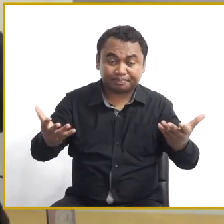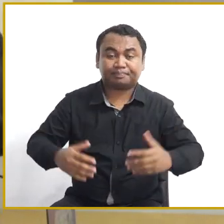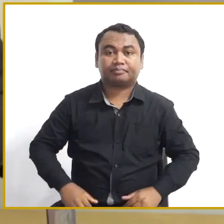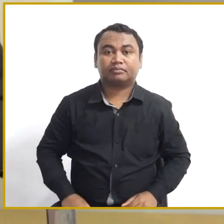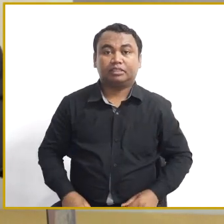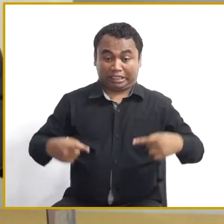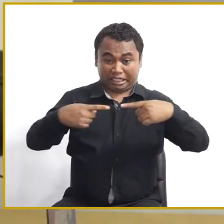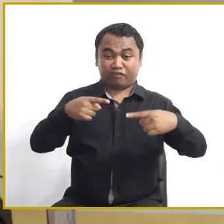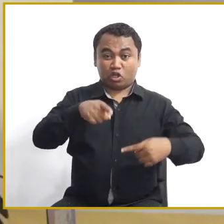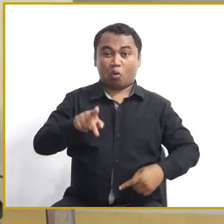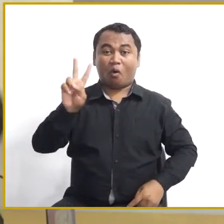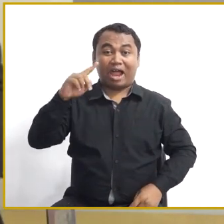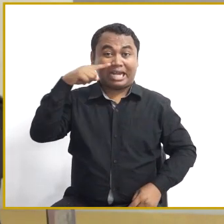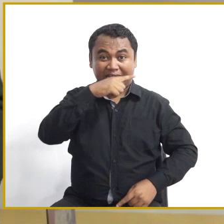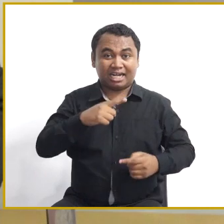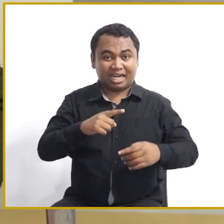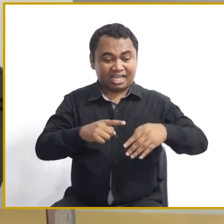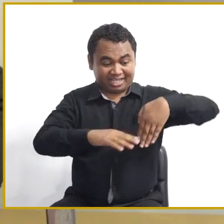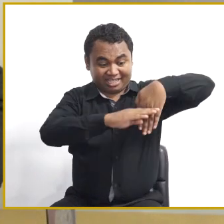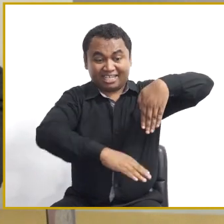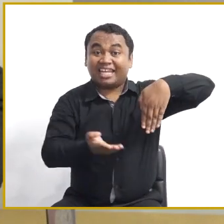nefa zany vanilina zany ve de ilain'ny any atsiny